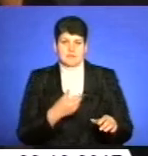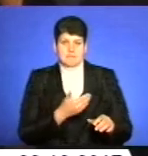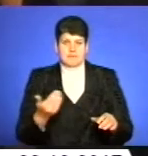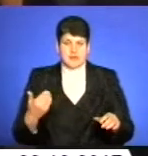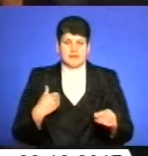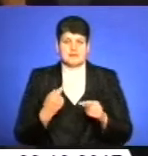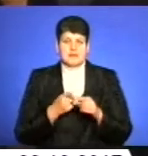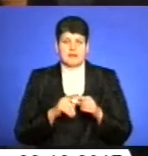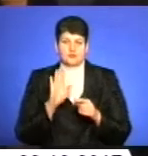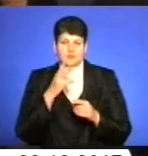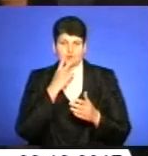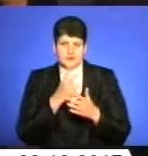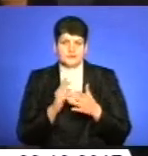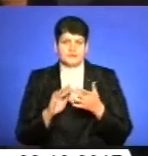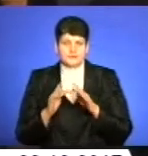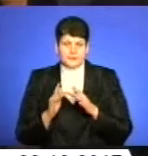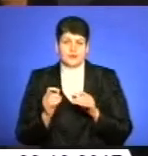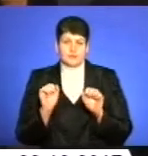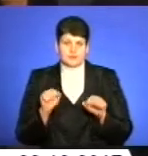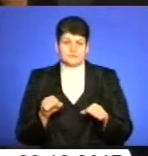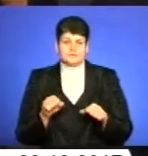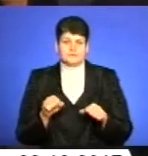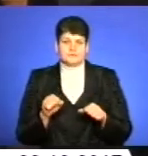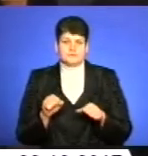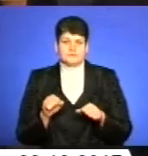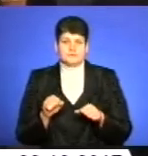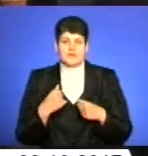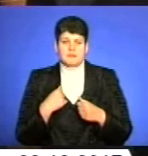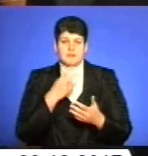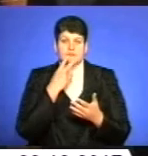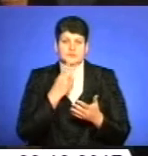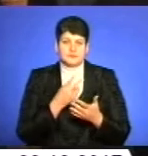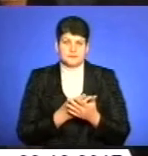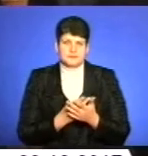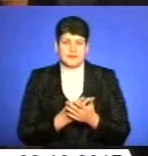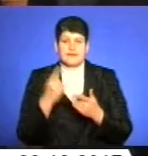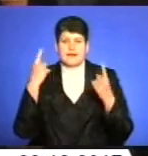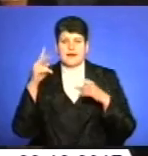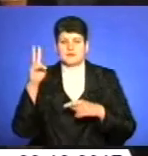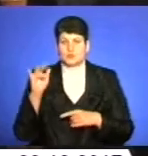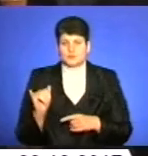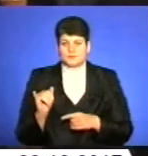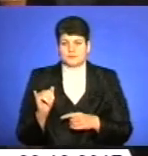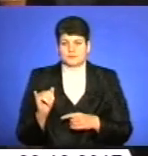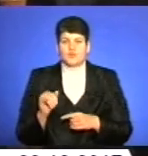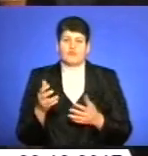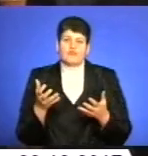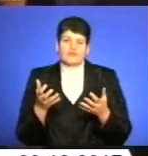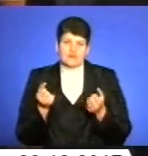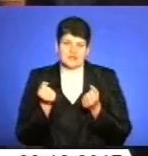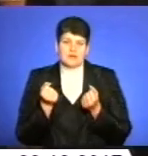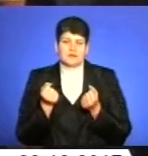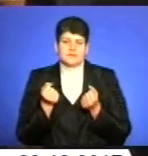соціальній мережі, і, можливо, вже на кінохвильці. І ми презентували казку. Ну, взяли, звичайно,